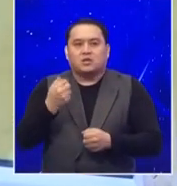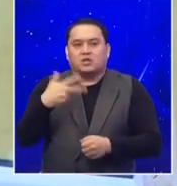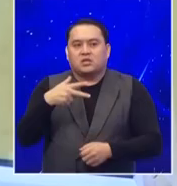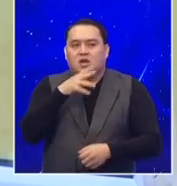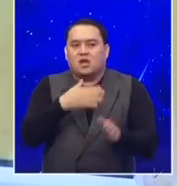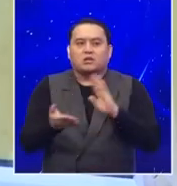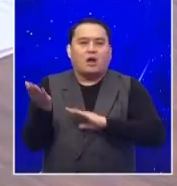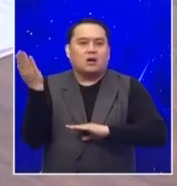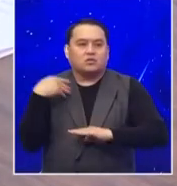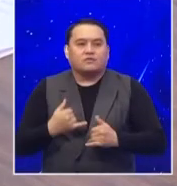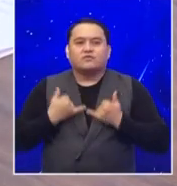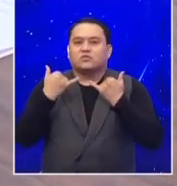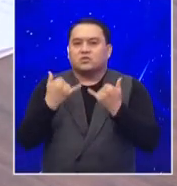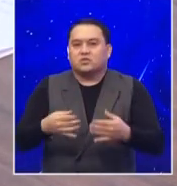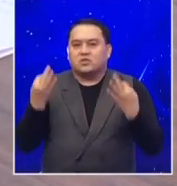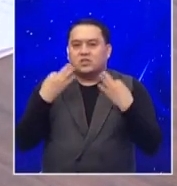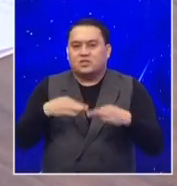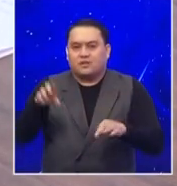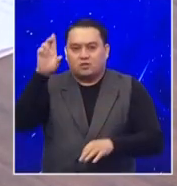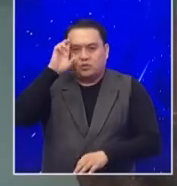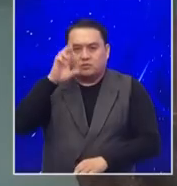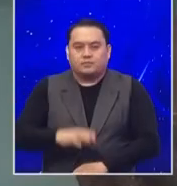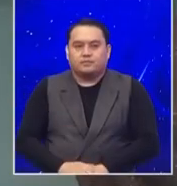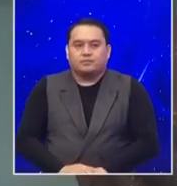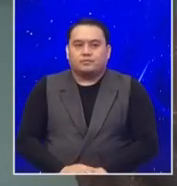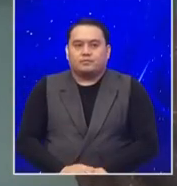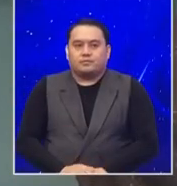30 лет назад в честь независимости страны.